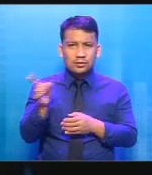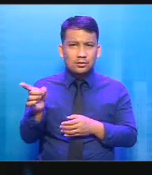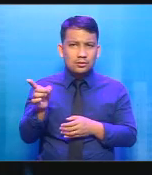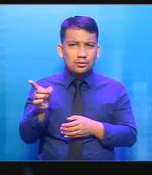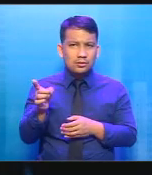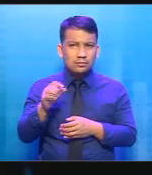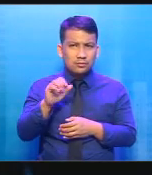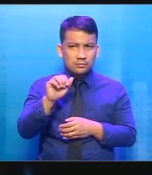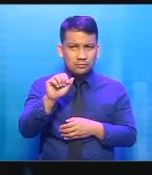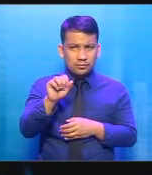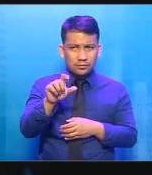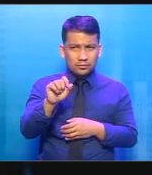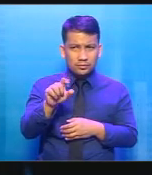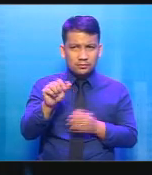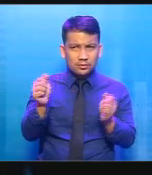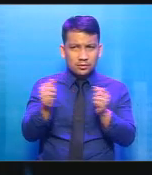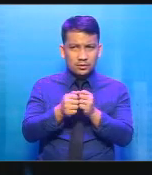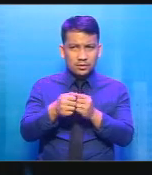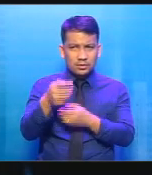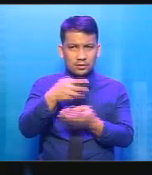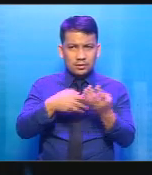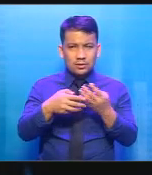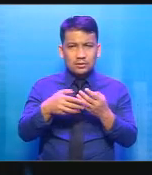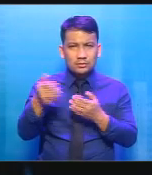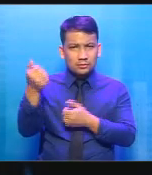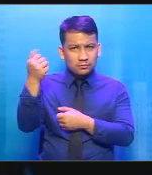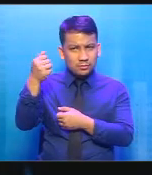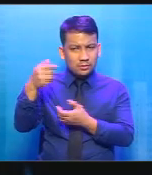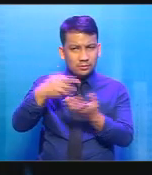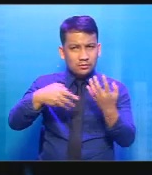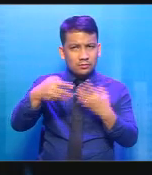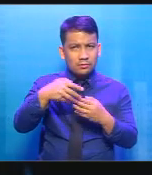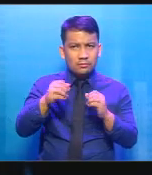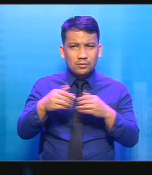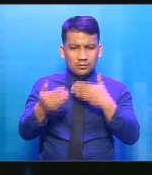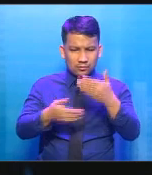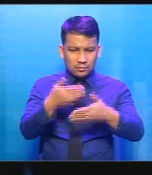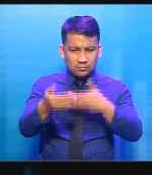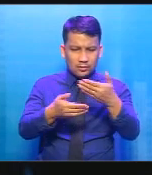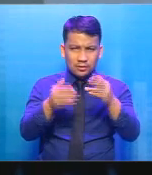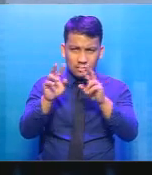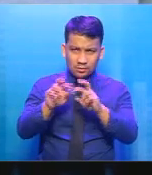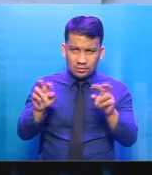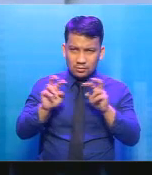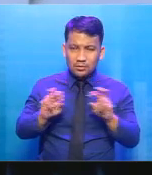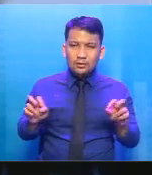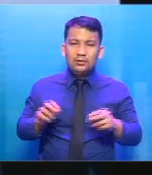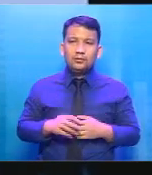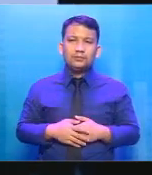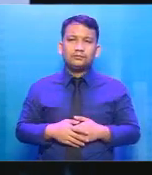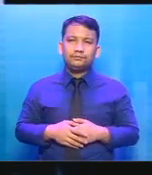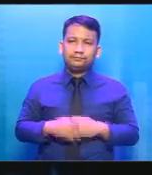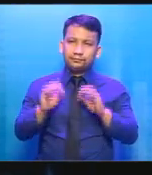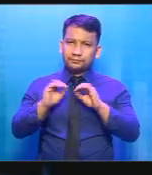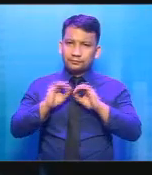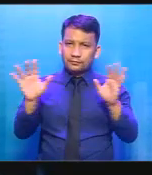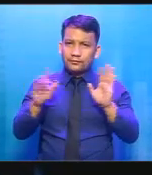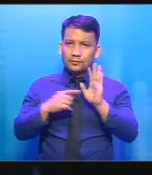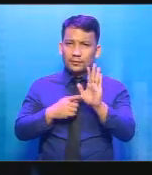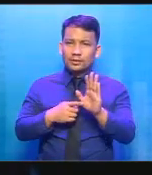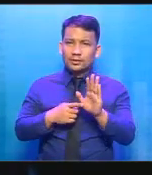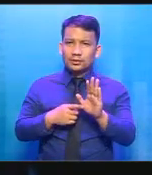sa 11 kasama ni Dacera sa party kahit na gumugulong pa naman ang imbestigasyon.